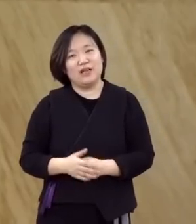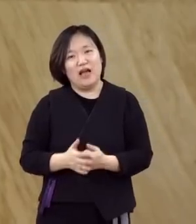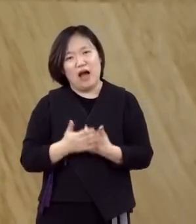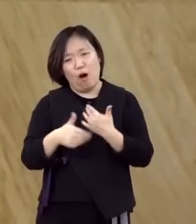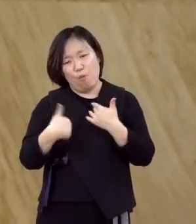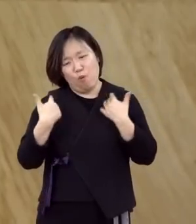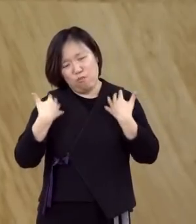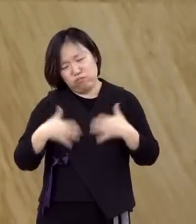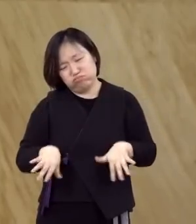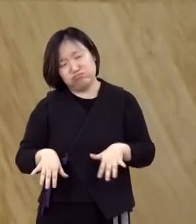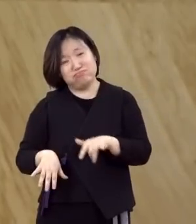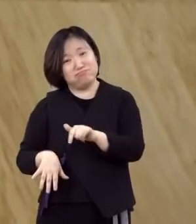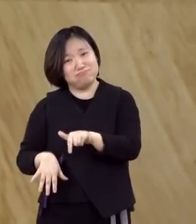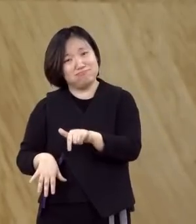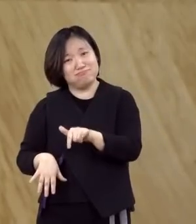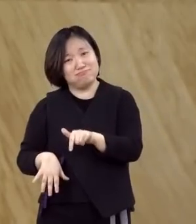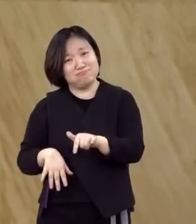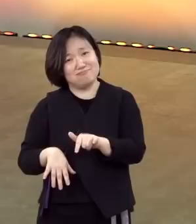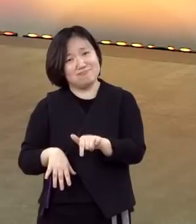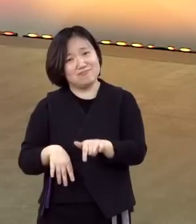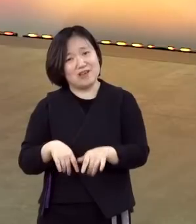몸으로은둔처에도착했다.